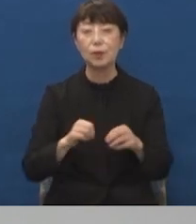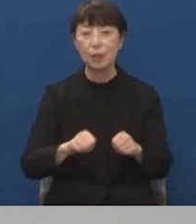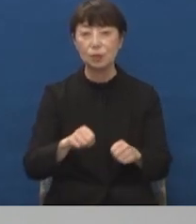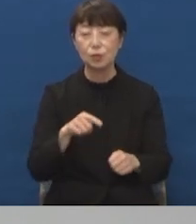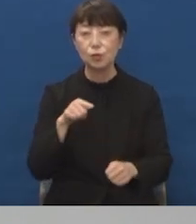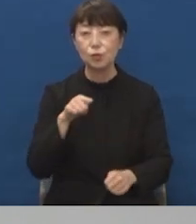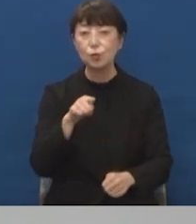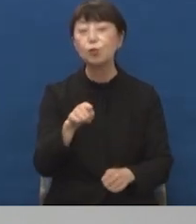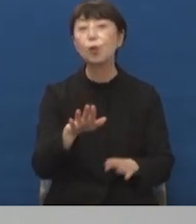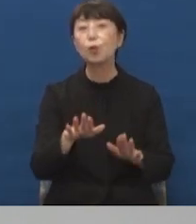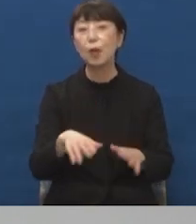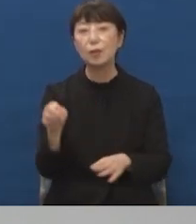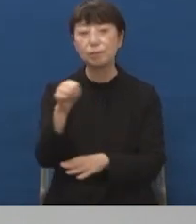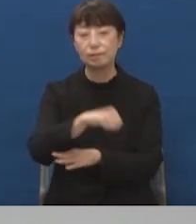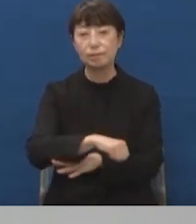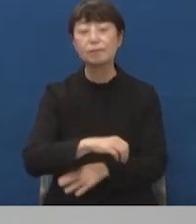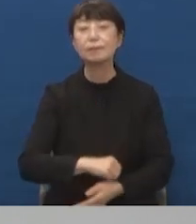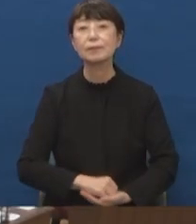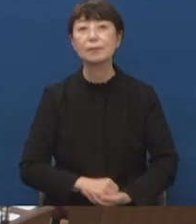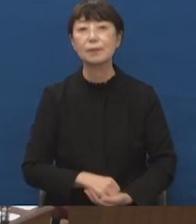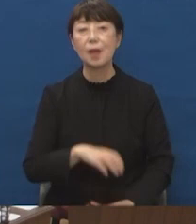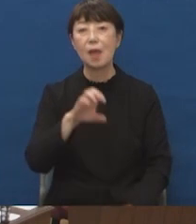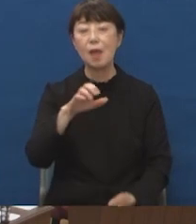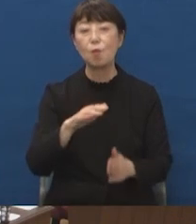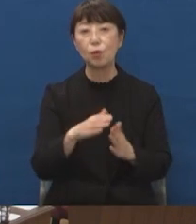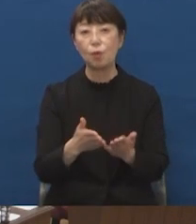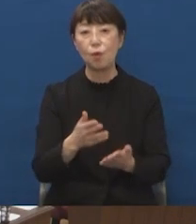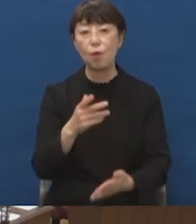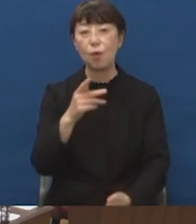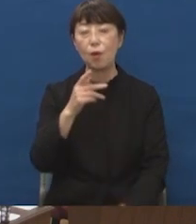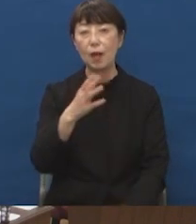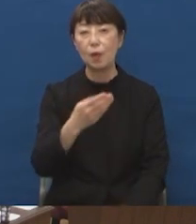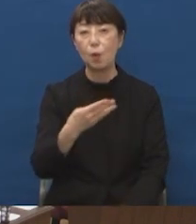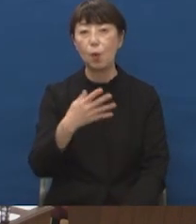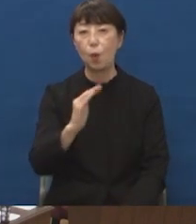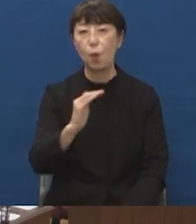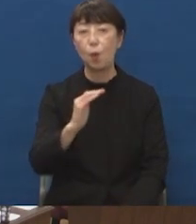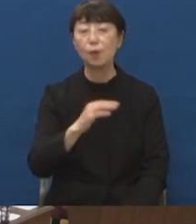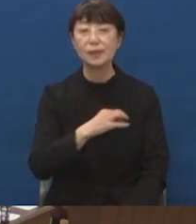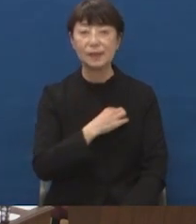ので、これを許します。江本佳代子議員。江本議員。